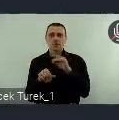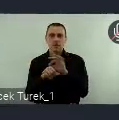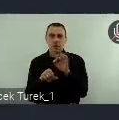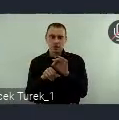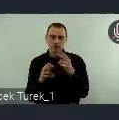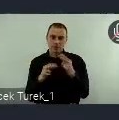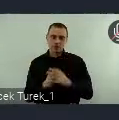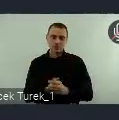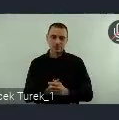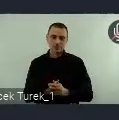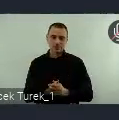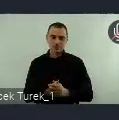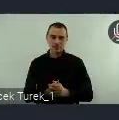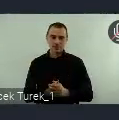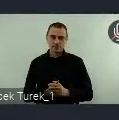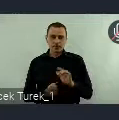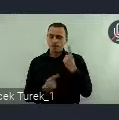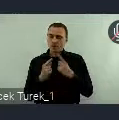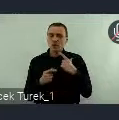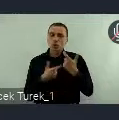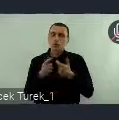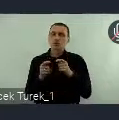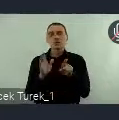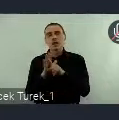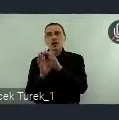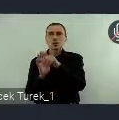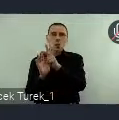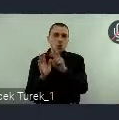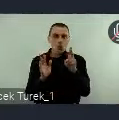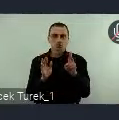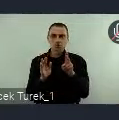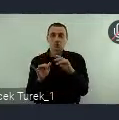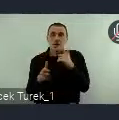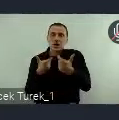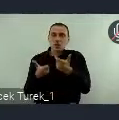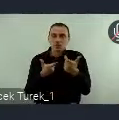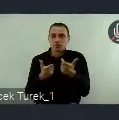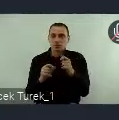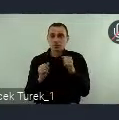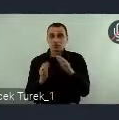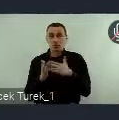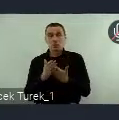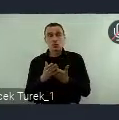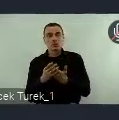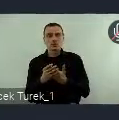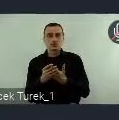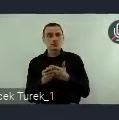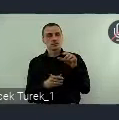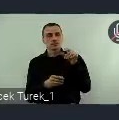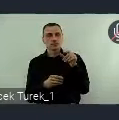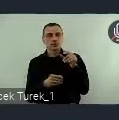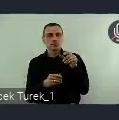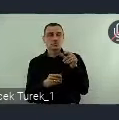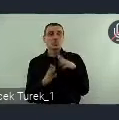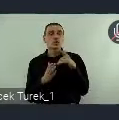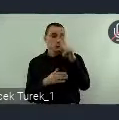zapewnienie dostępności Jakie działania i dla kogo będą realizowane Jeśli dla ludzi na świecie dla ludzi realizujemy działania to